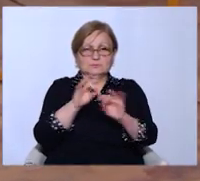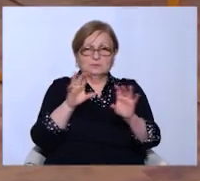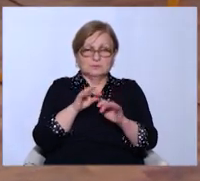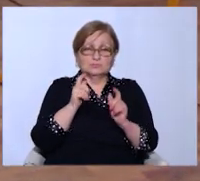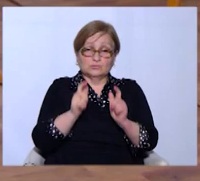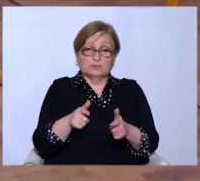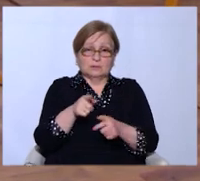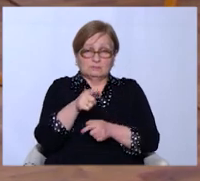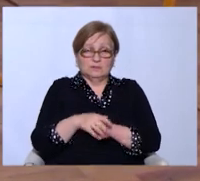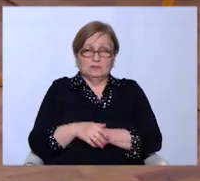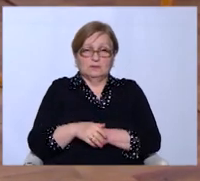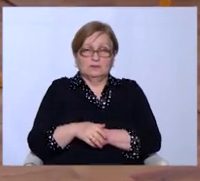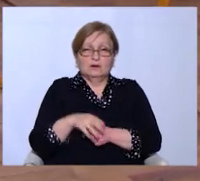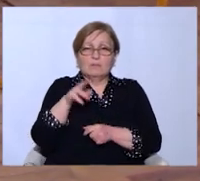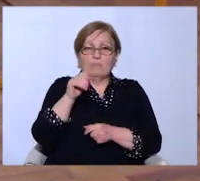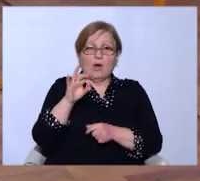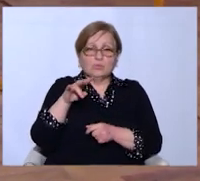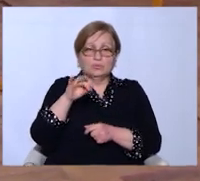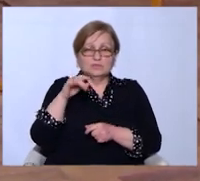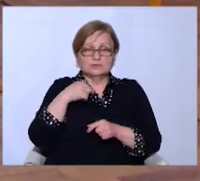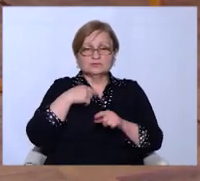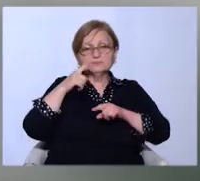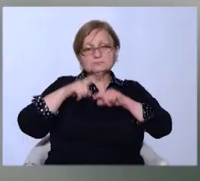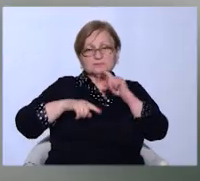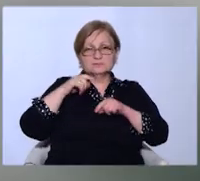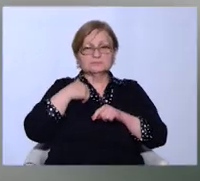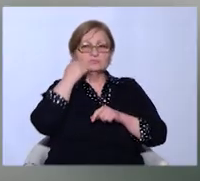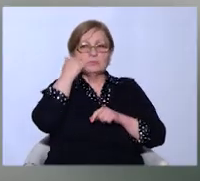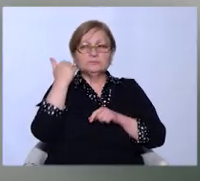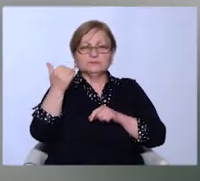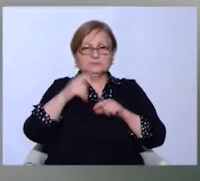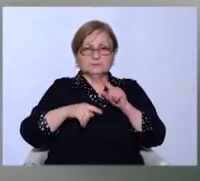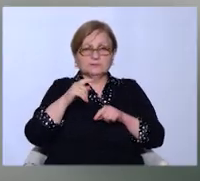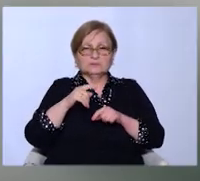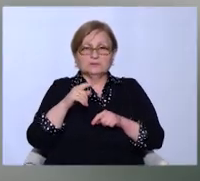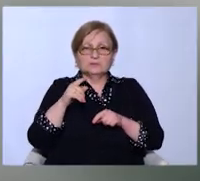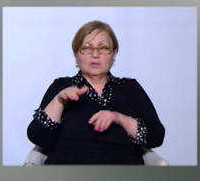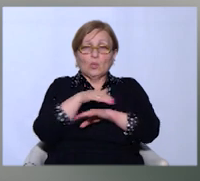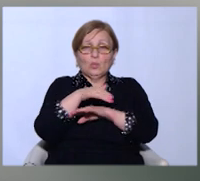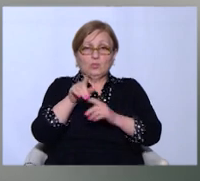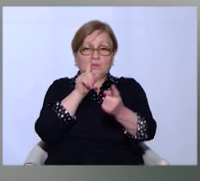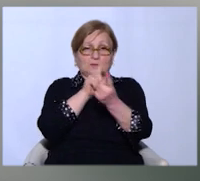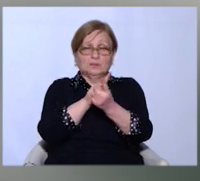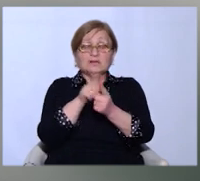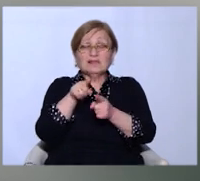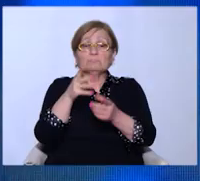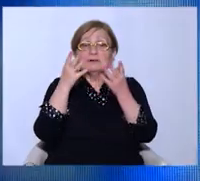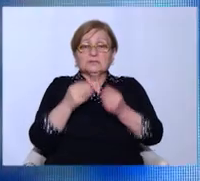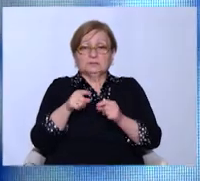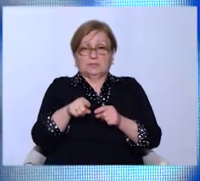თუ ნებას დამთავთ. პავლო იაშვილი ენათესავებოდა ბებიაჩემს და ქუჩაში შეხვედრია